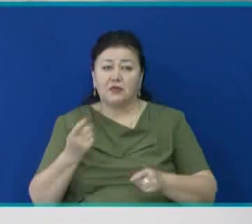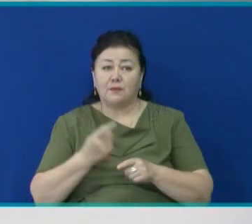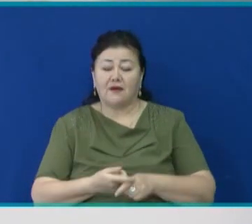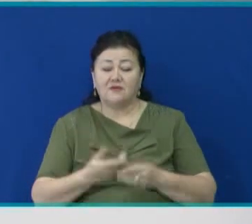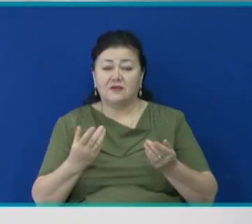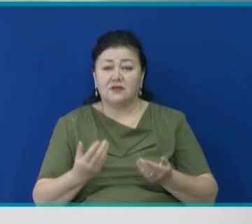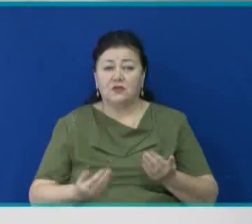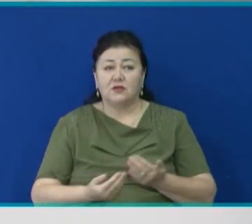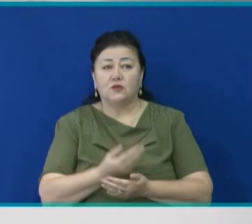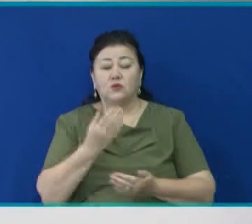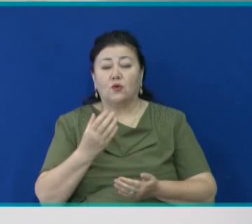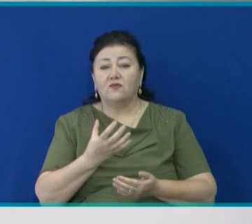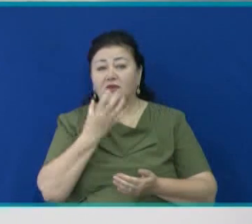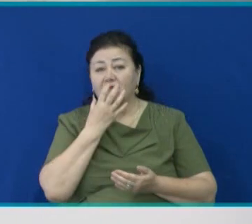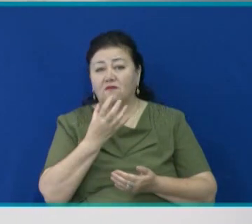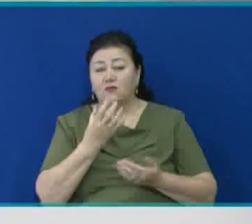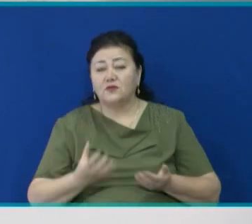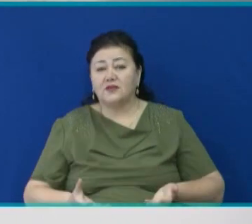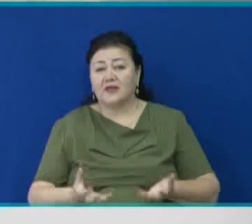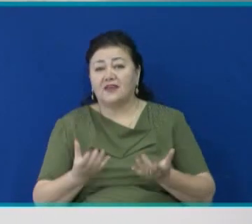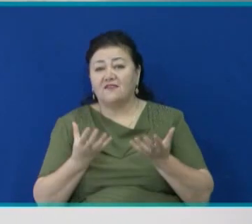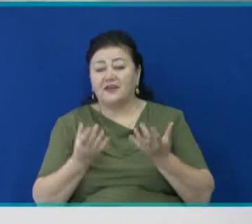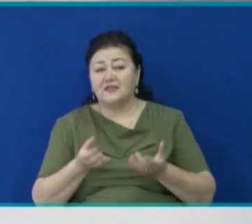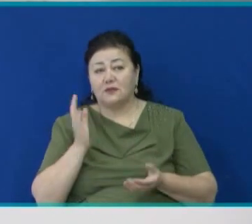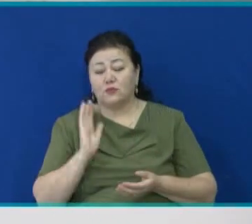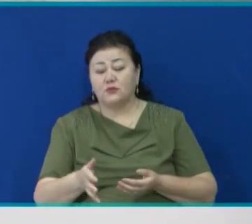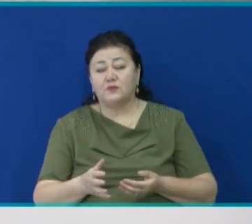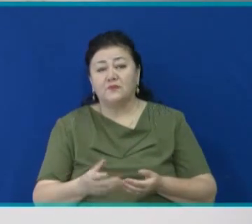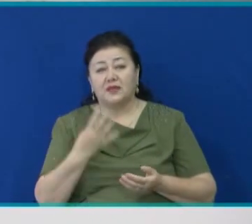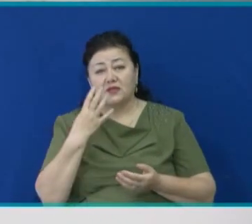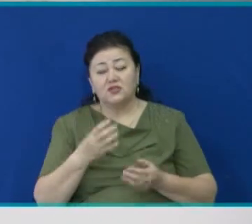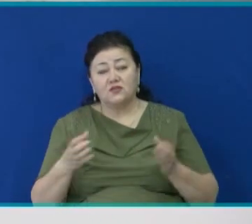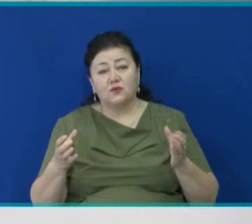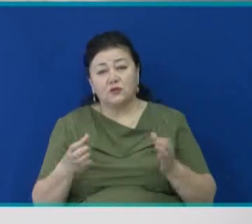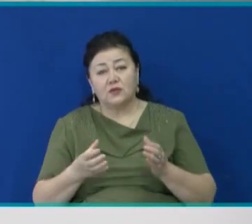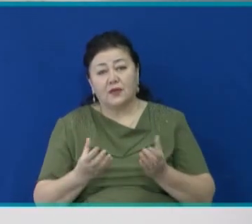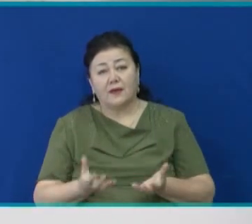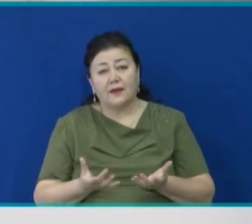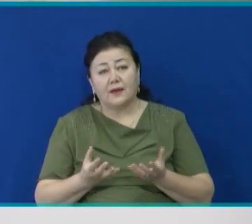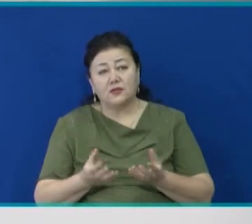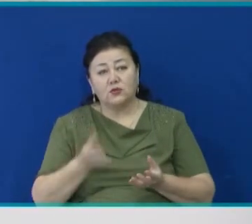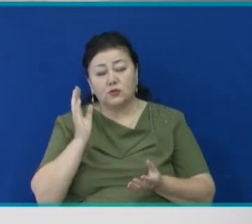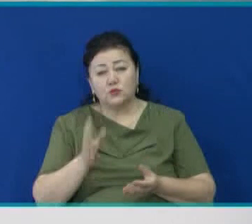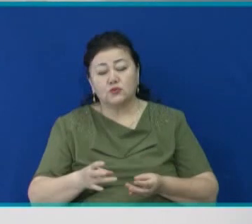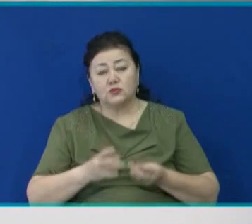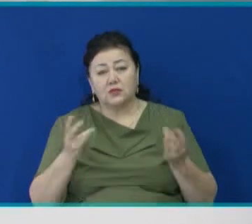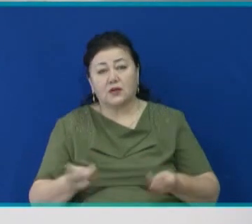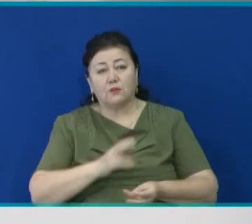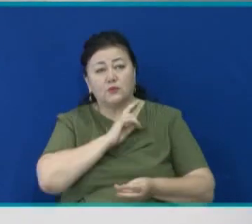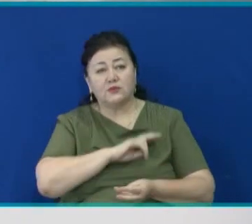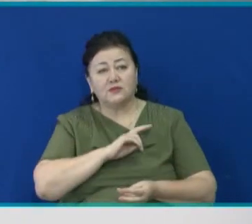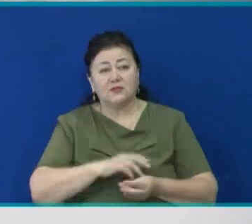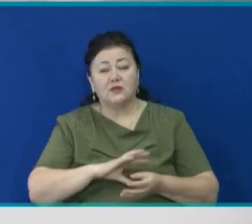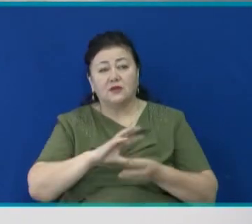Также появится еще один водонагреватель. Глава котельной отметил, что четвертый котел должен работать при максимальной нагрузки. В настоящее время